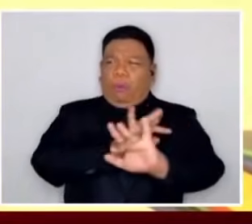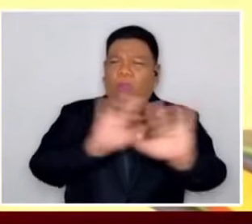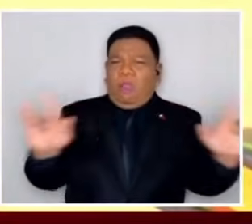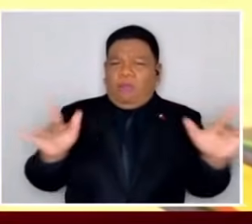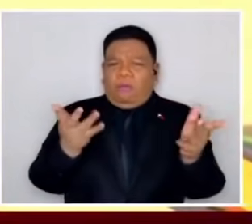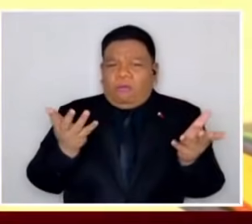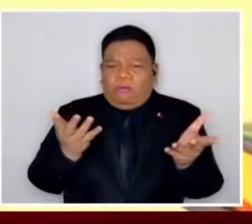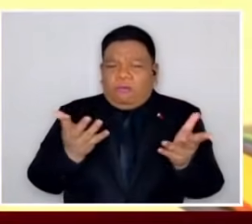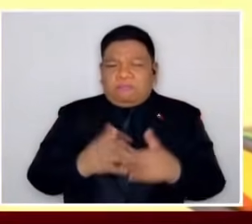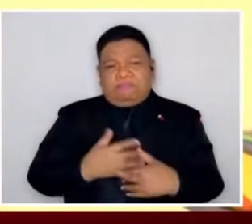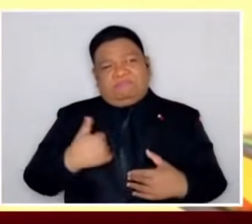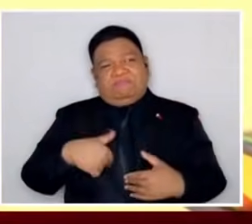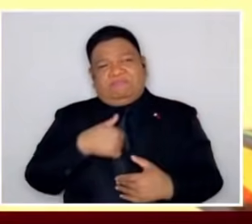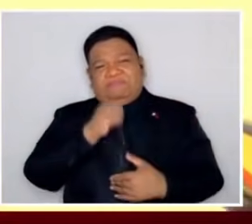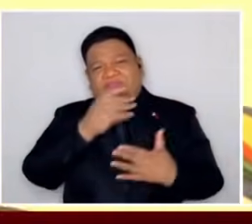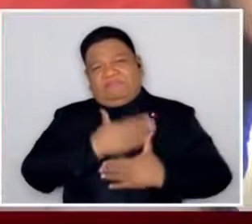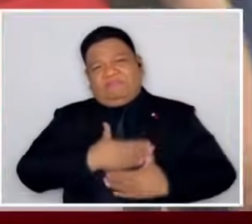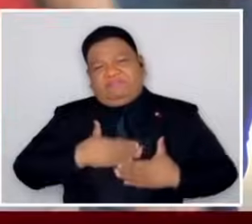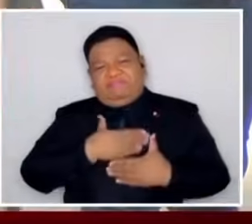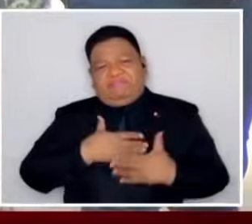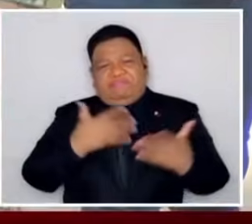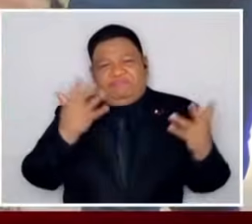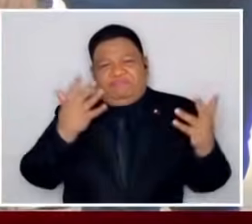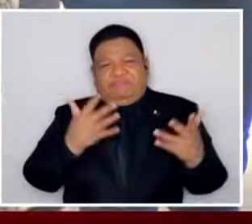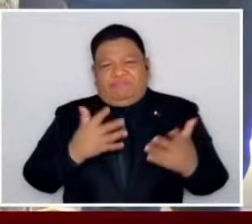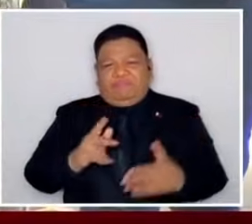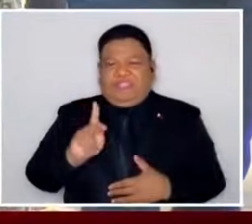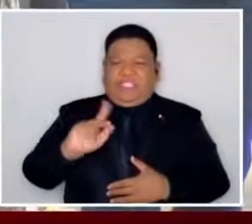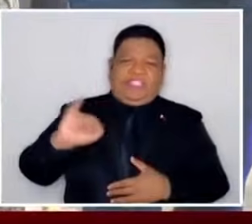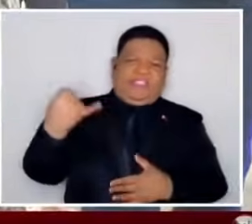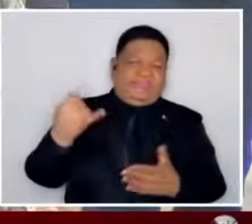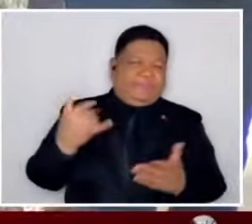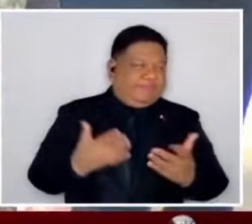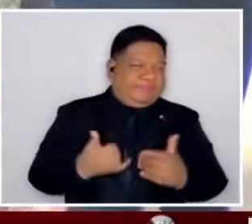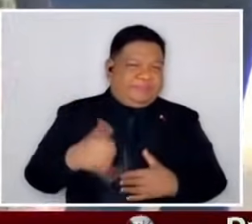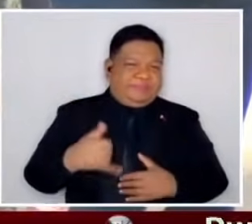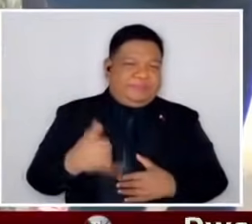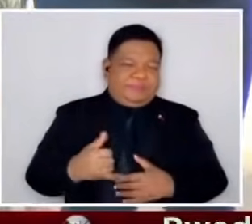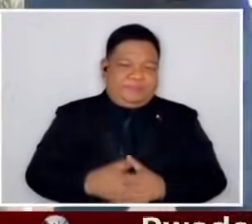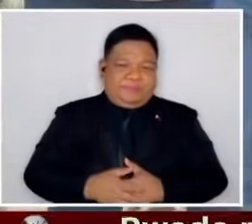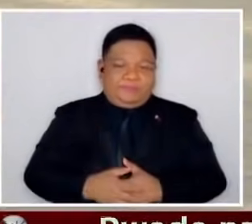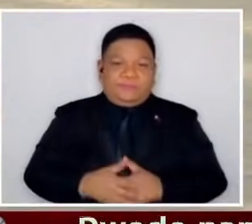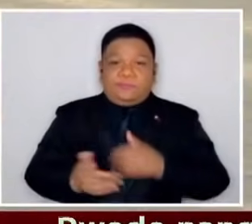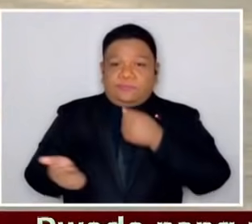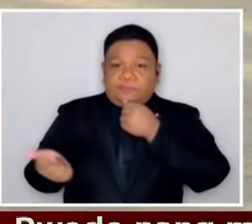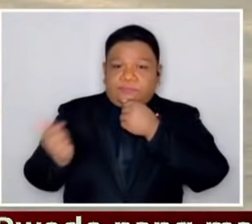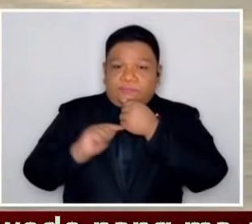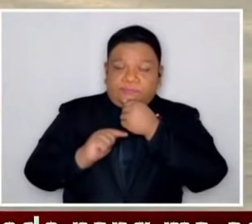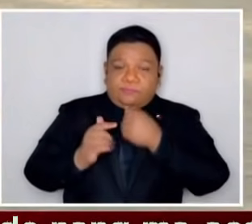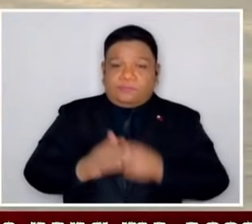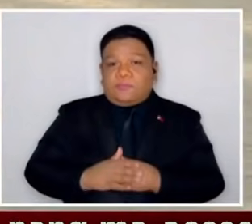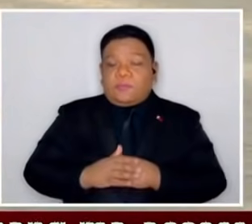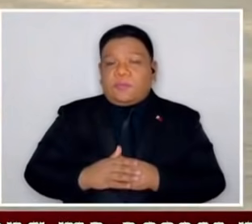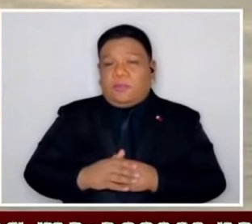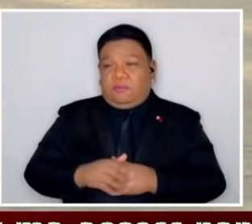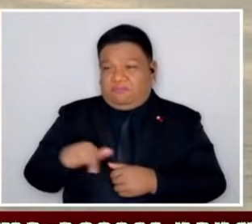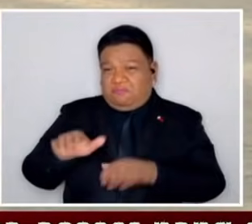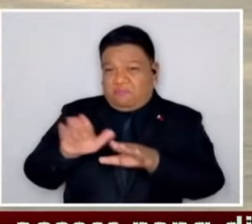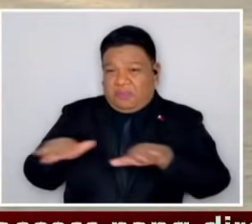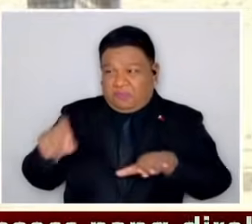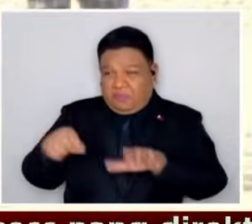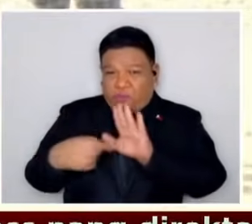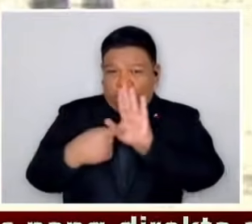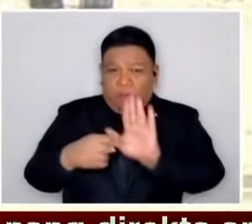na namin na-enjoy. Killjoy na. Hindi kailangan na magpresenta ng ID ang mga bata, pero umaapila ang DNR sa